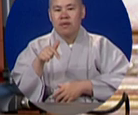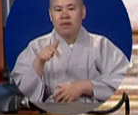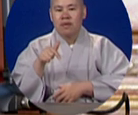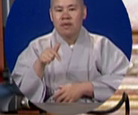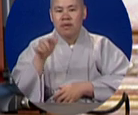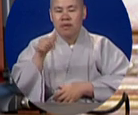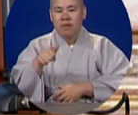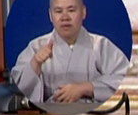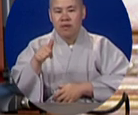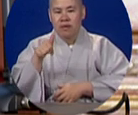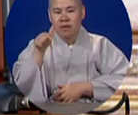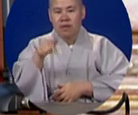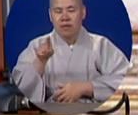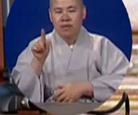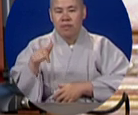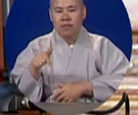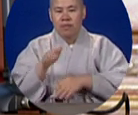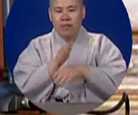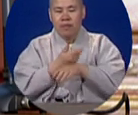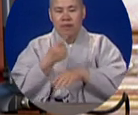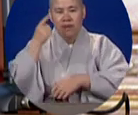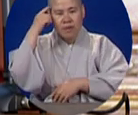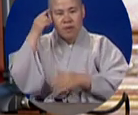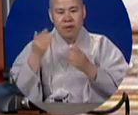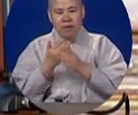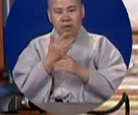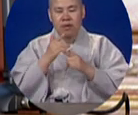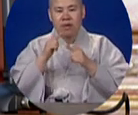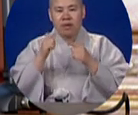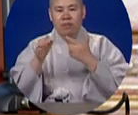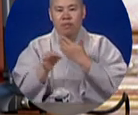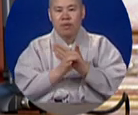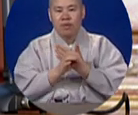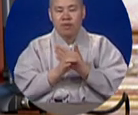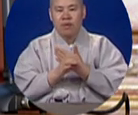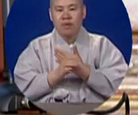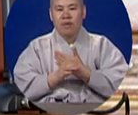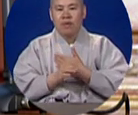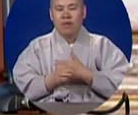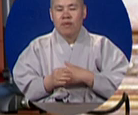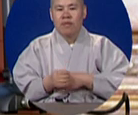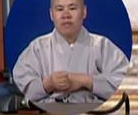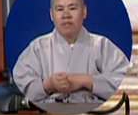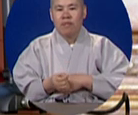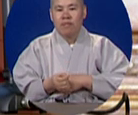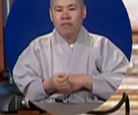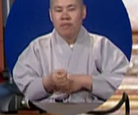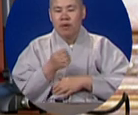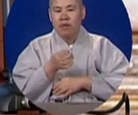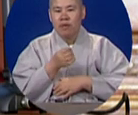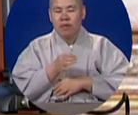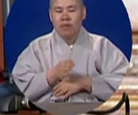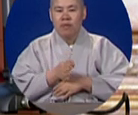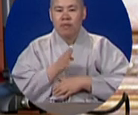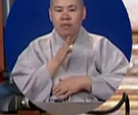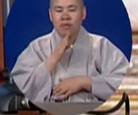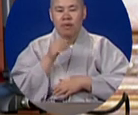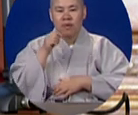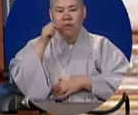망상심이 일어나면 즉각 곧즉자예요 색적 시공하는 깨달을 깎자